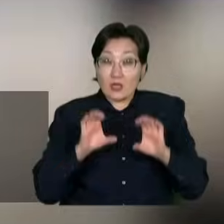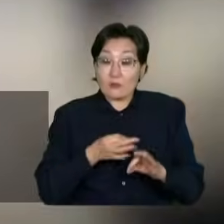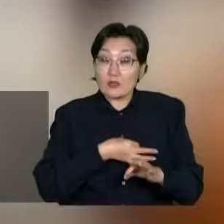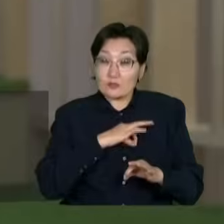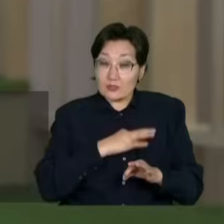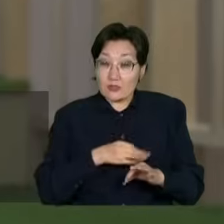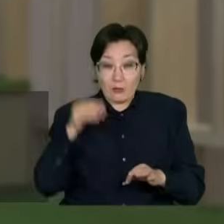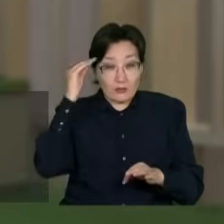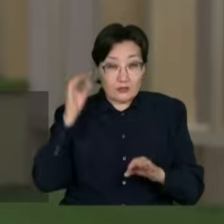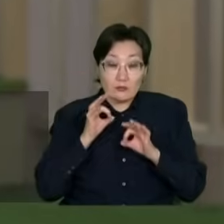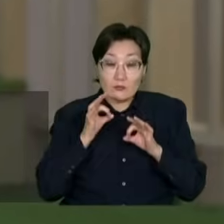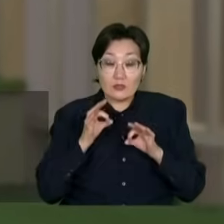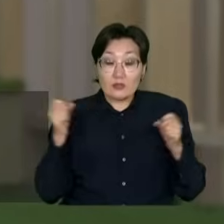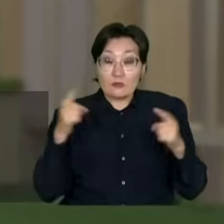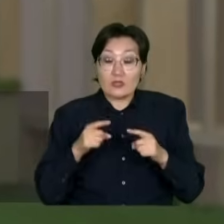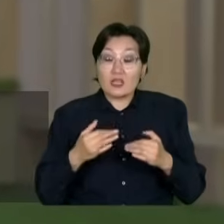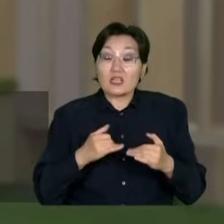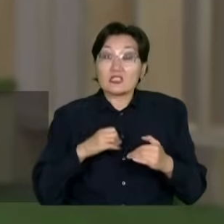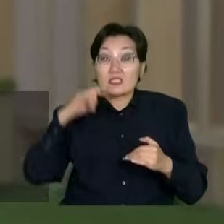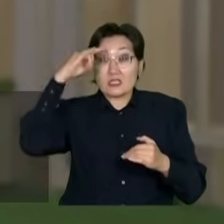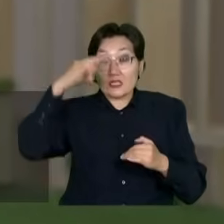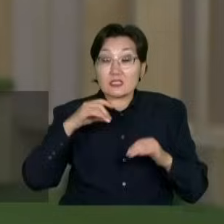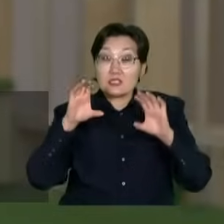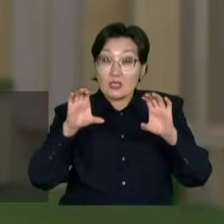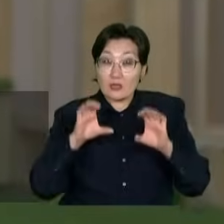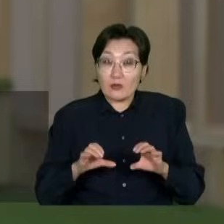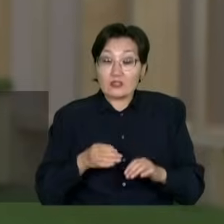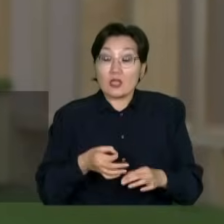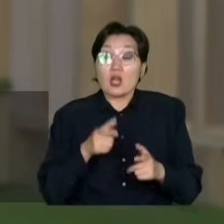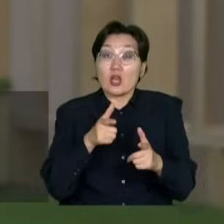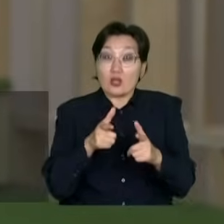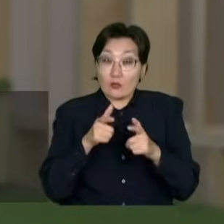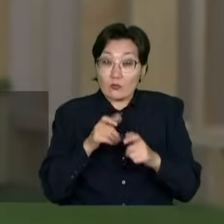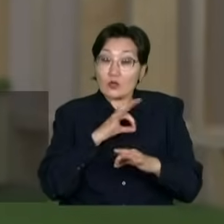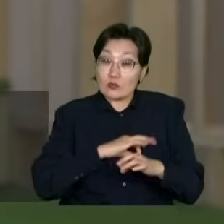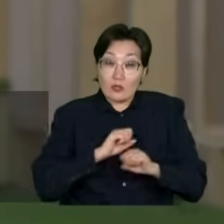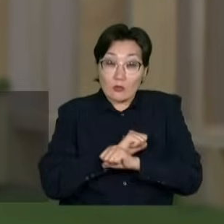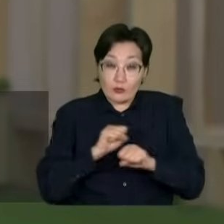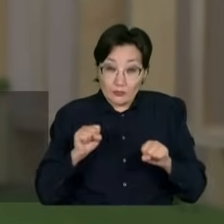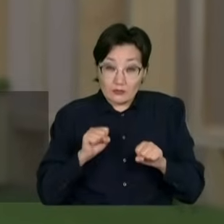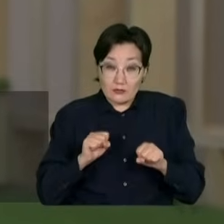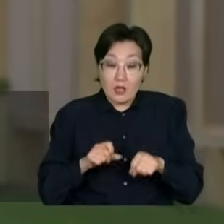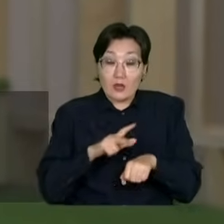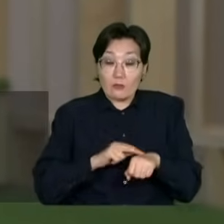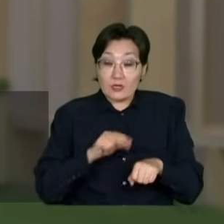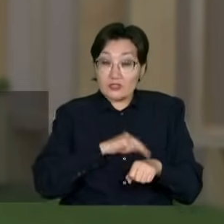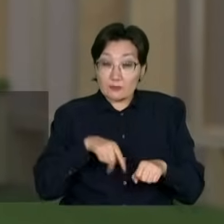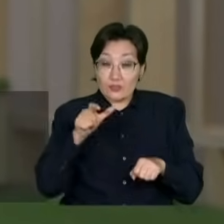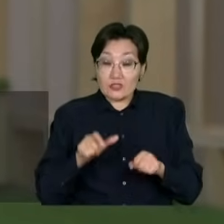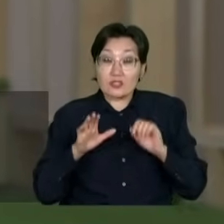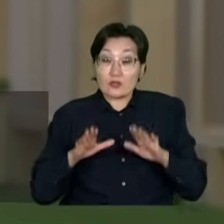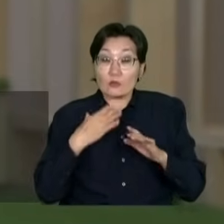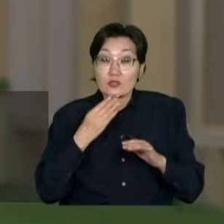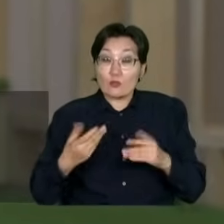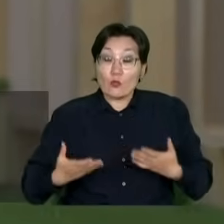пікірін білдік. Біздің Қазақстанның заңнамасында ондай бекітілмеген. Біздің Қазақстан заңнамасына сәйкес полиция қызметкерлері тек